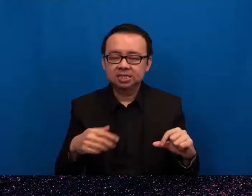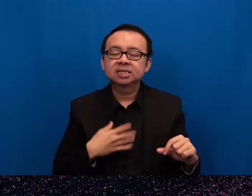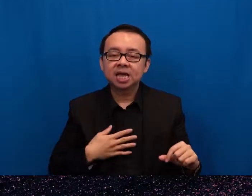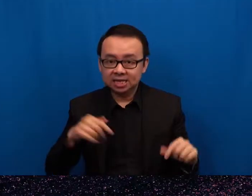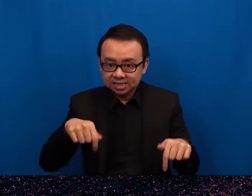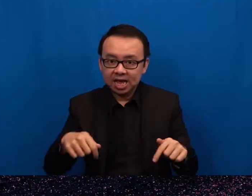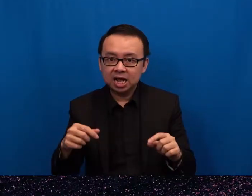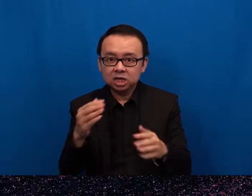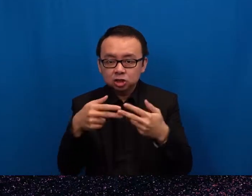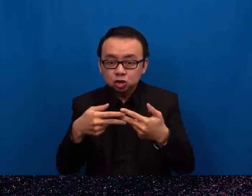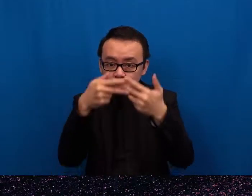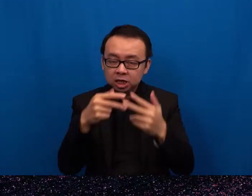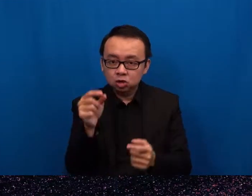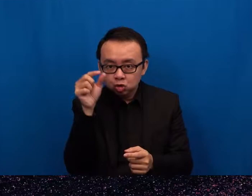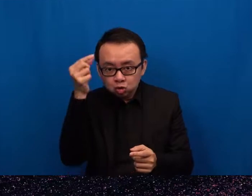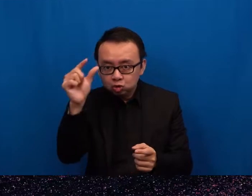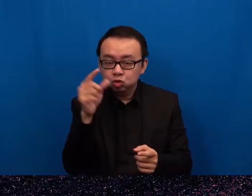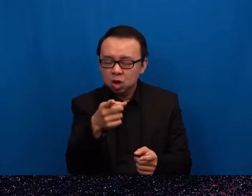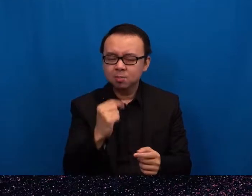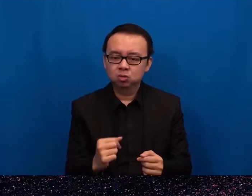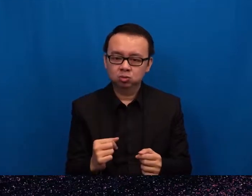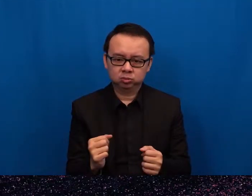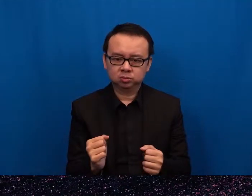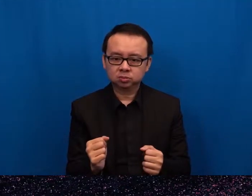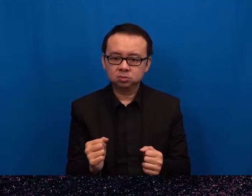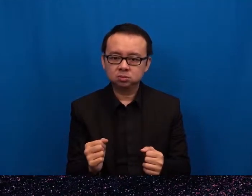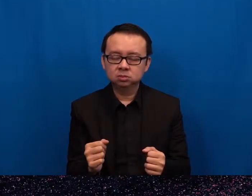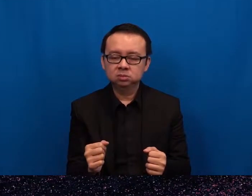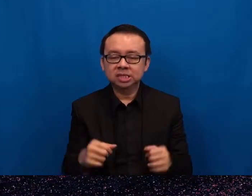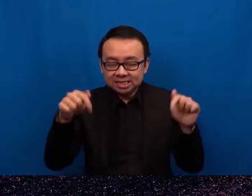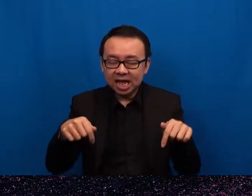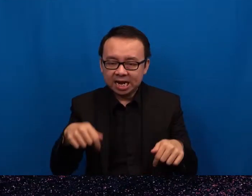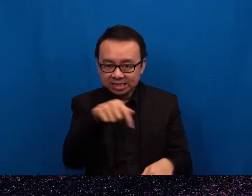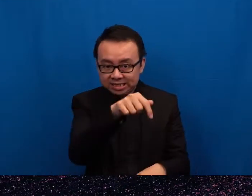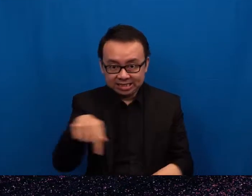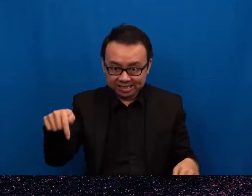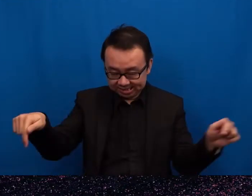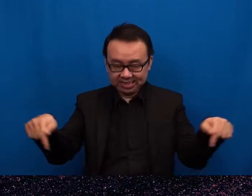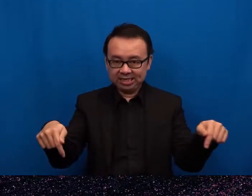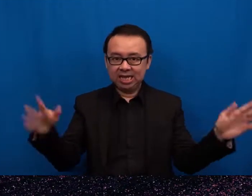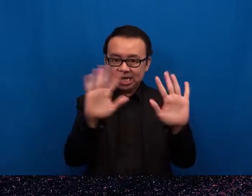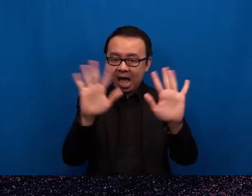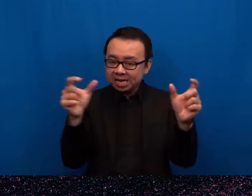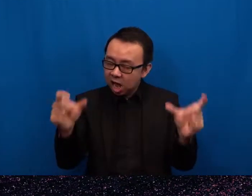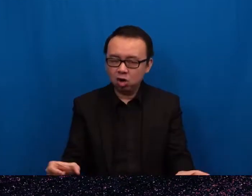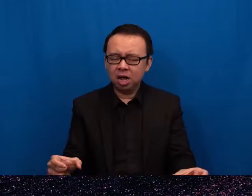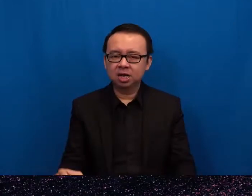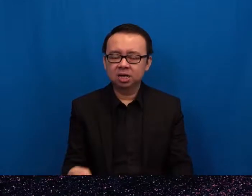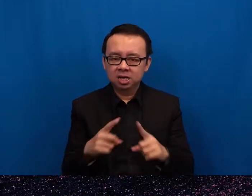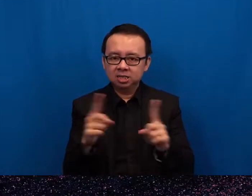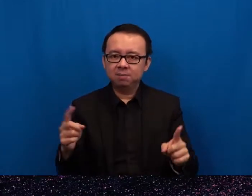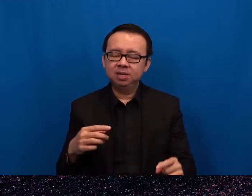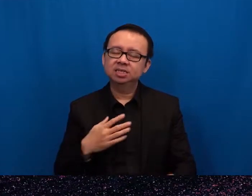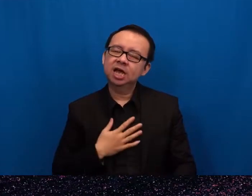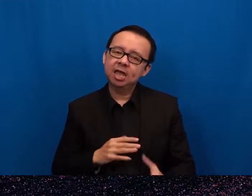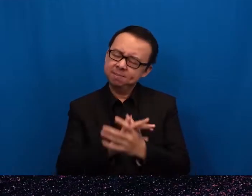Anda. Ini sekarang jadi gak ada manusia. Tapi saya percaya sapu